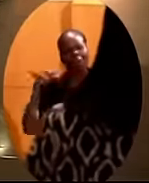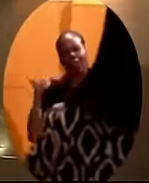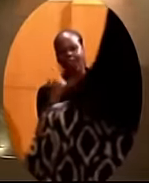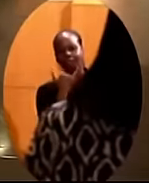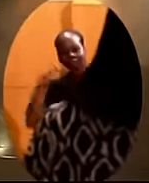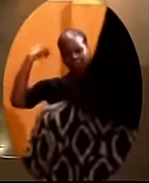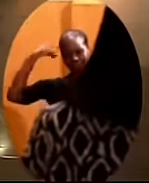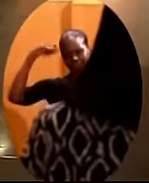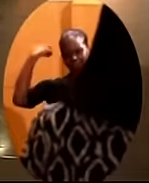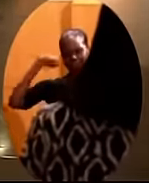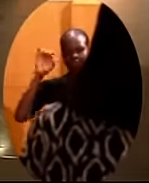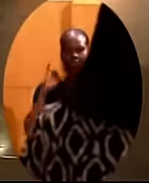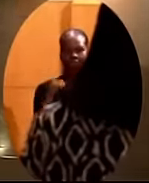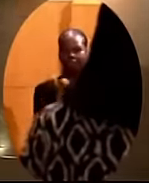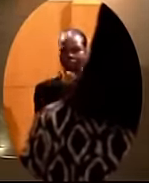monieur